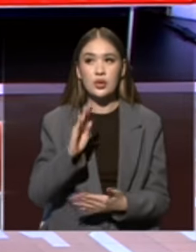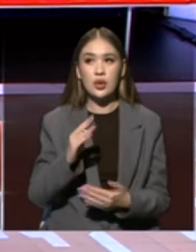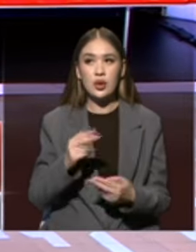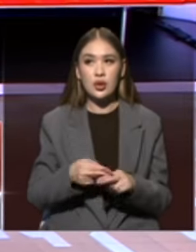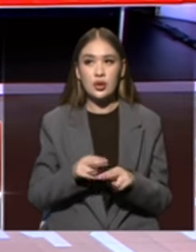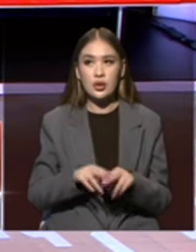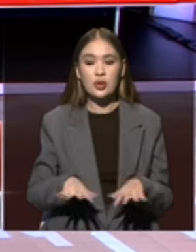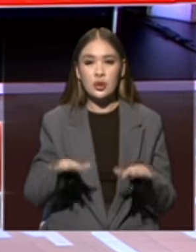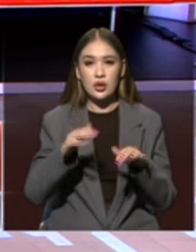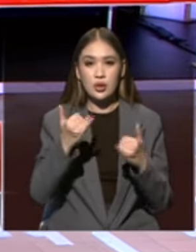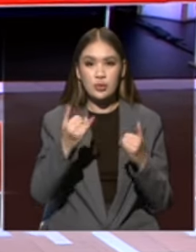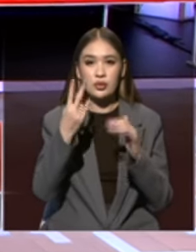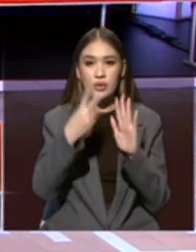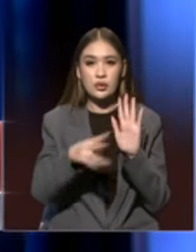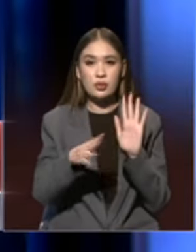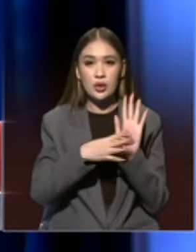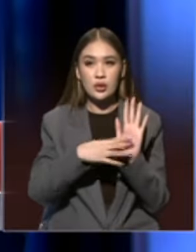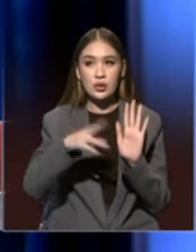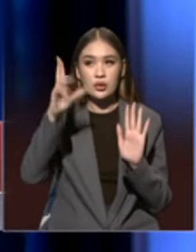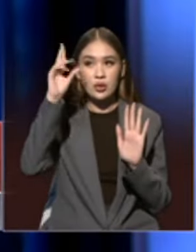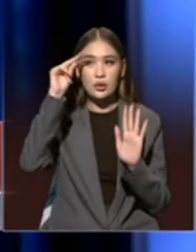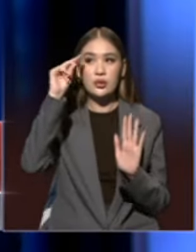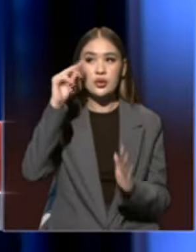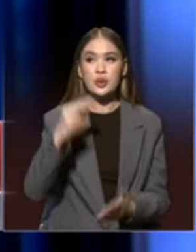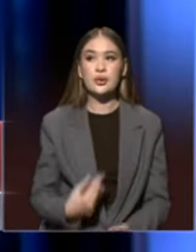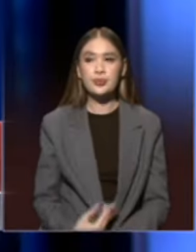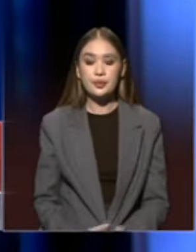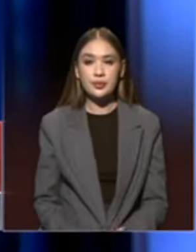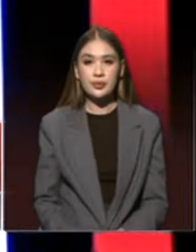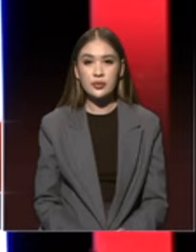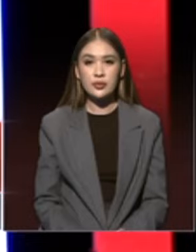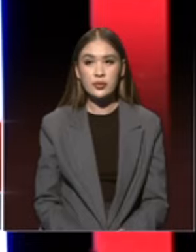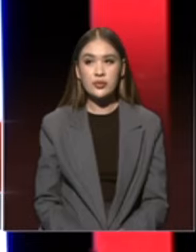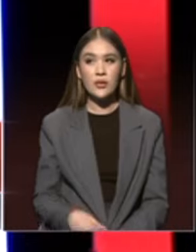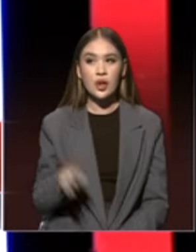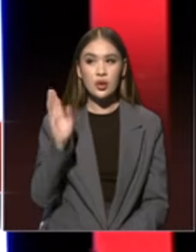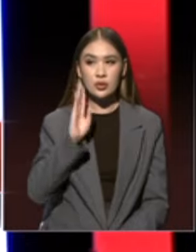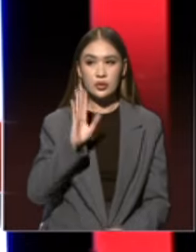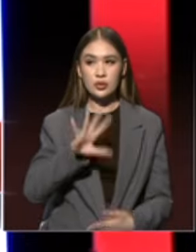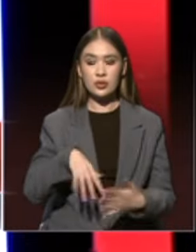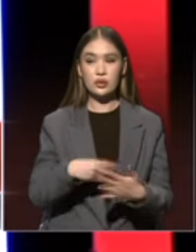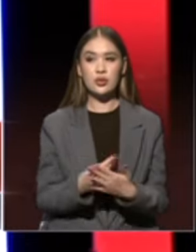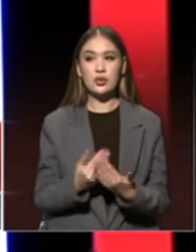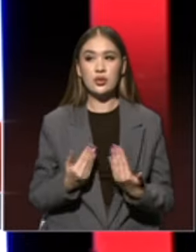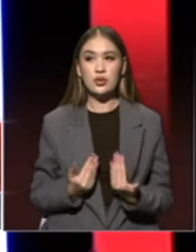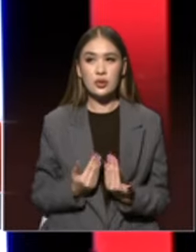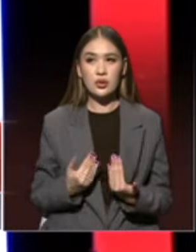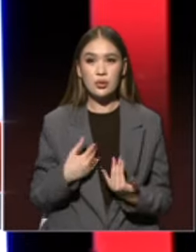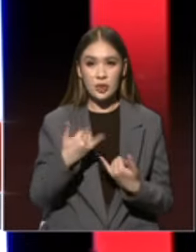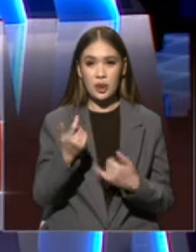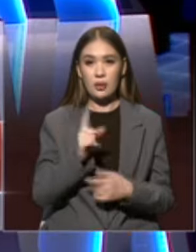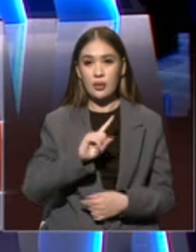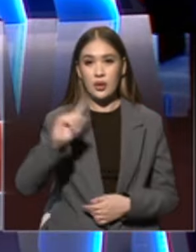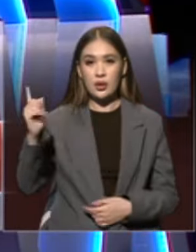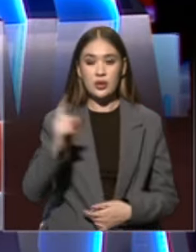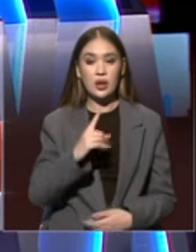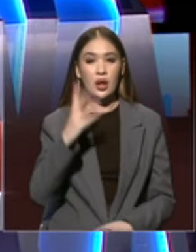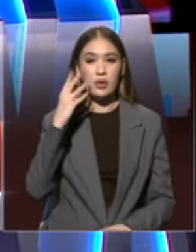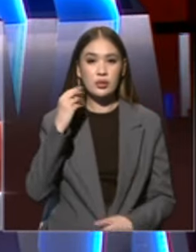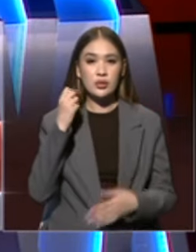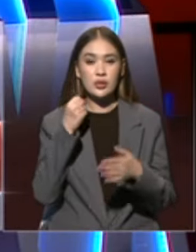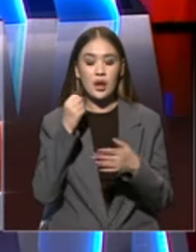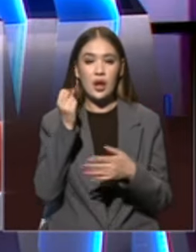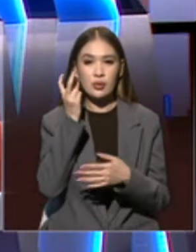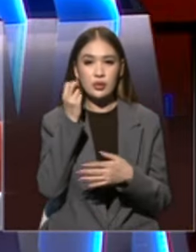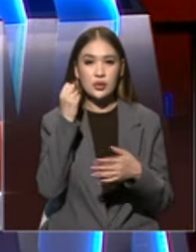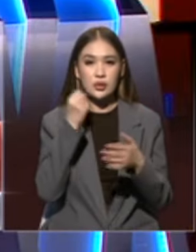Бүгін 29-ы. Әлі кеткен жоқ. Әлі судың ішінде тұр үйіміз. Жаңа мен барып келдім, әбетке дейін барып қарап едім,